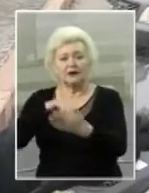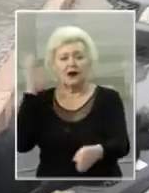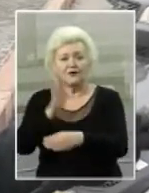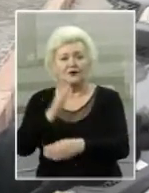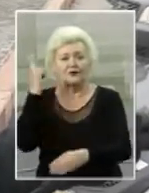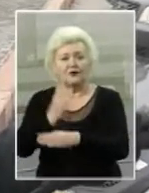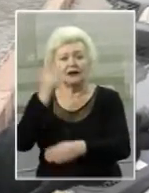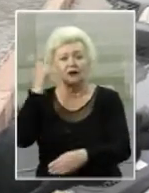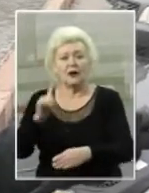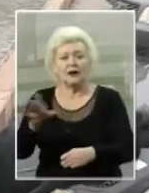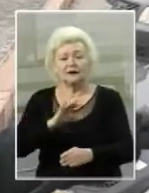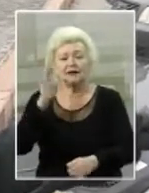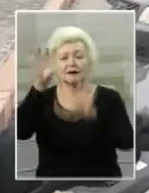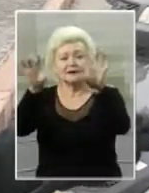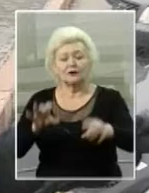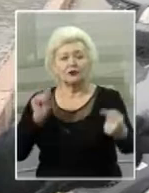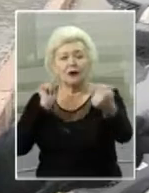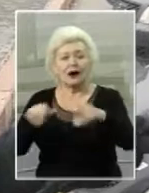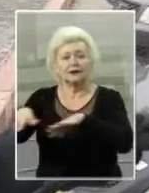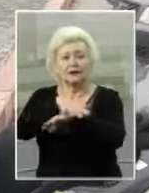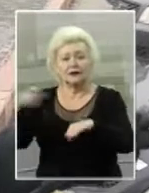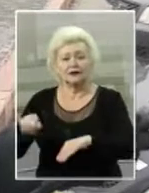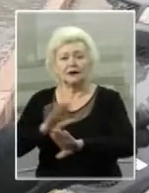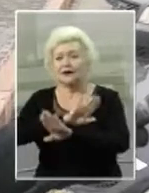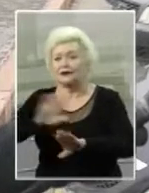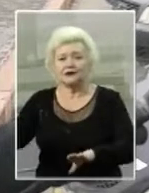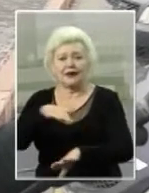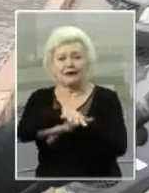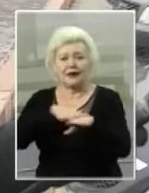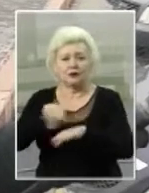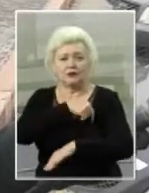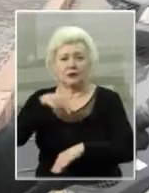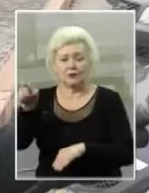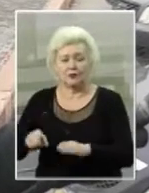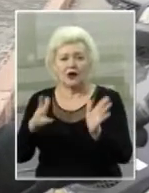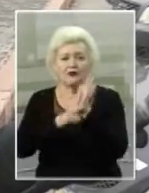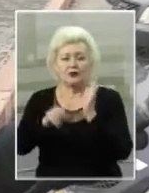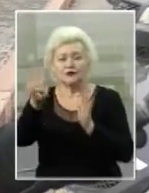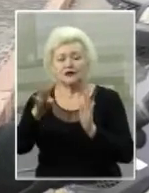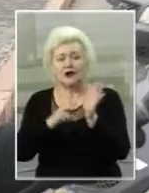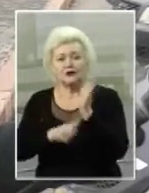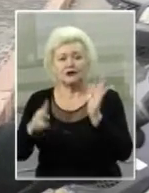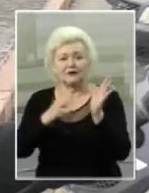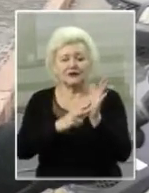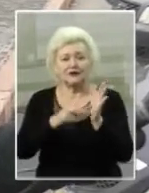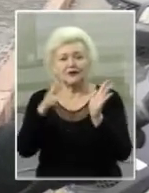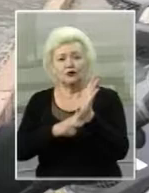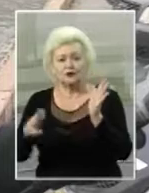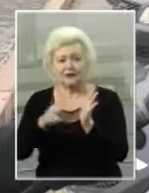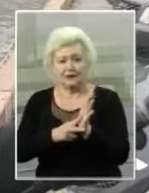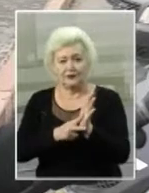ці закони антинародні, які прийняли наші ненародні депутати. 84, 87 і